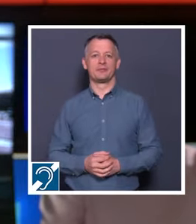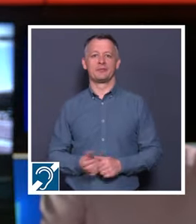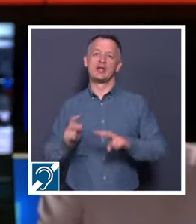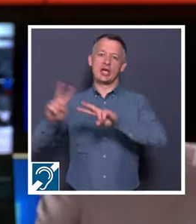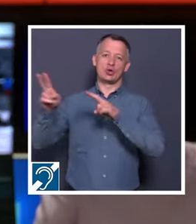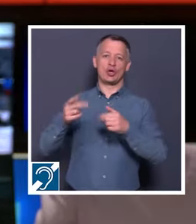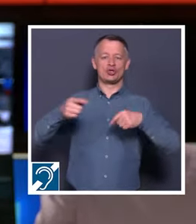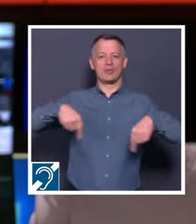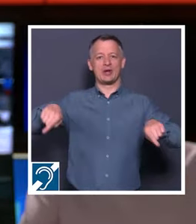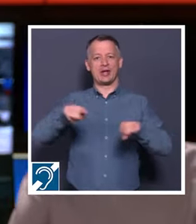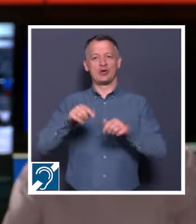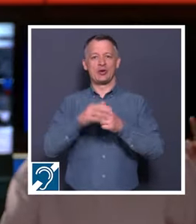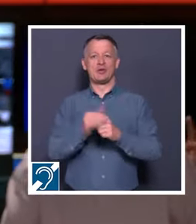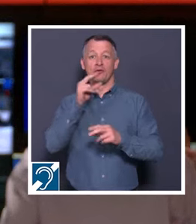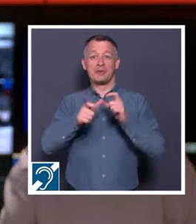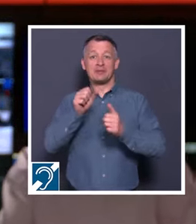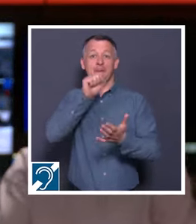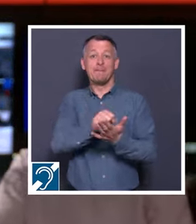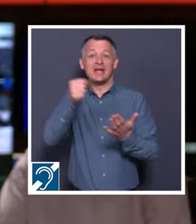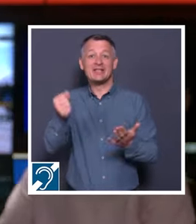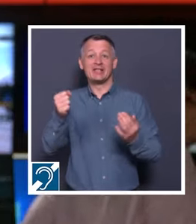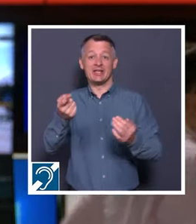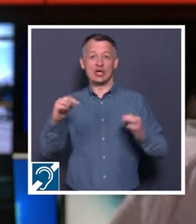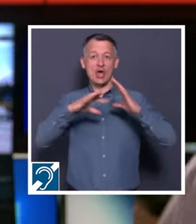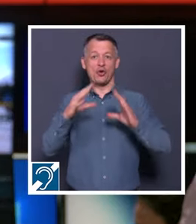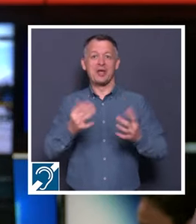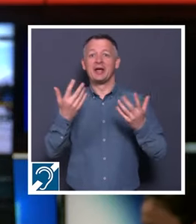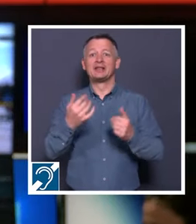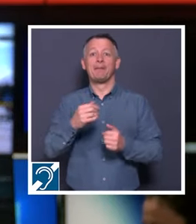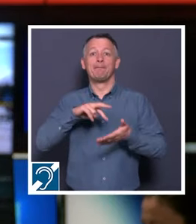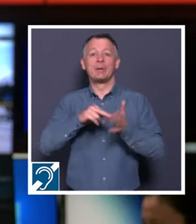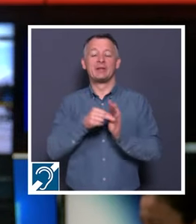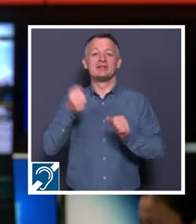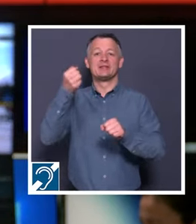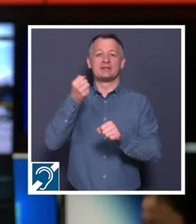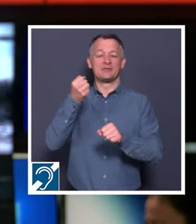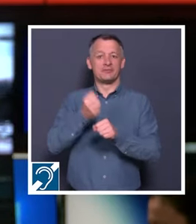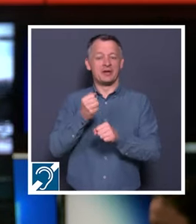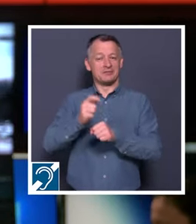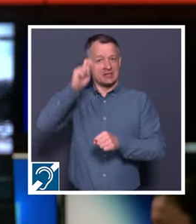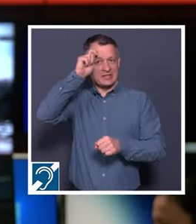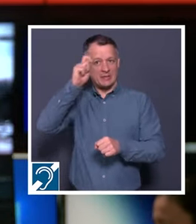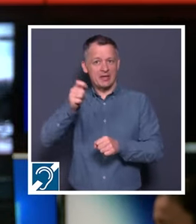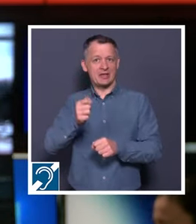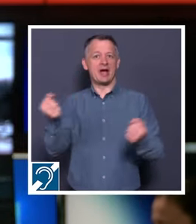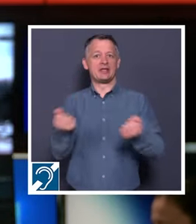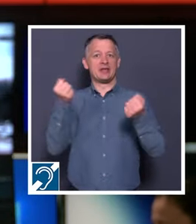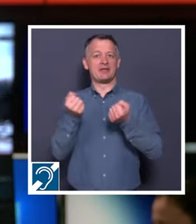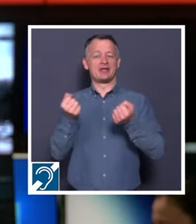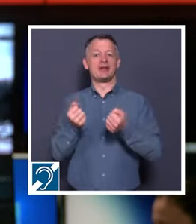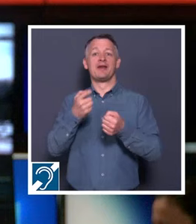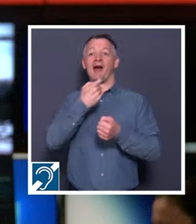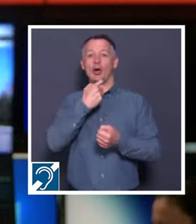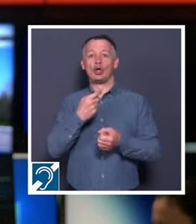Revenim la noi și vorbim despre presa din România și cât de pregătită este să-și îndeplinească mandatul public în anul